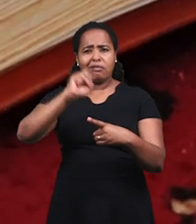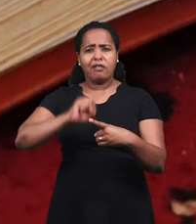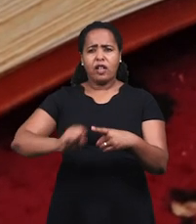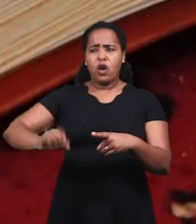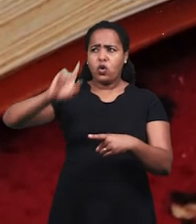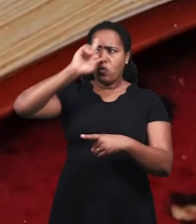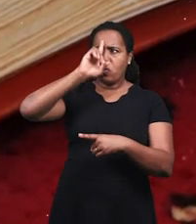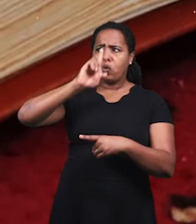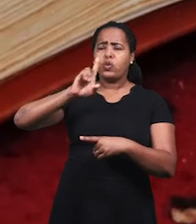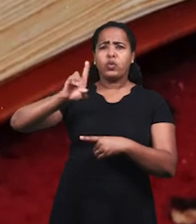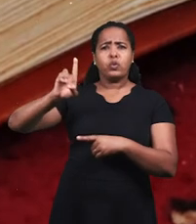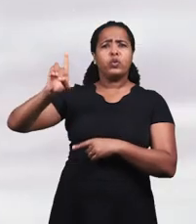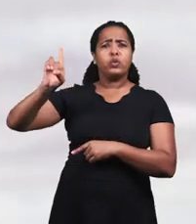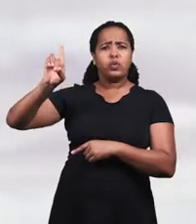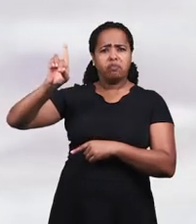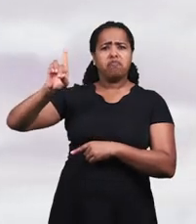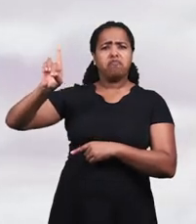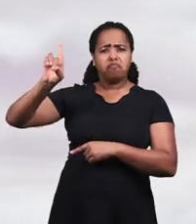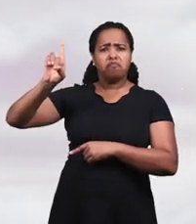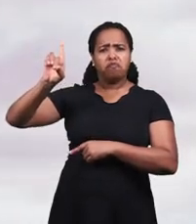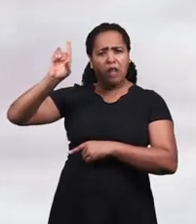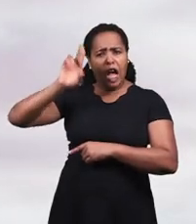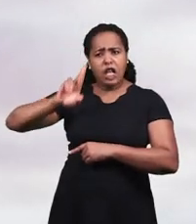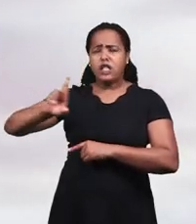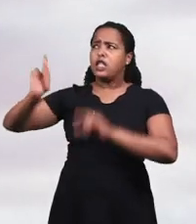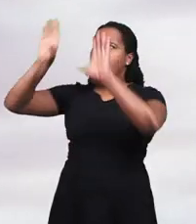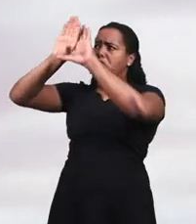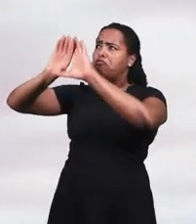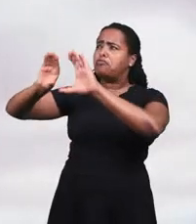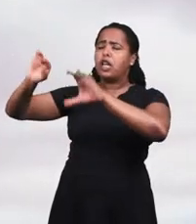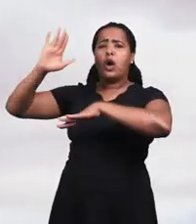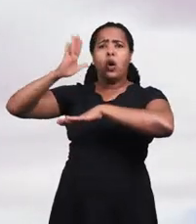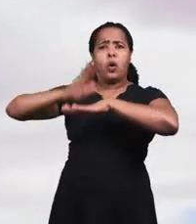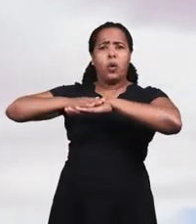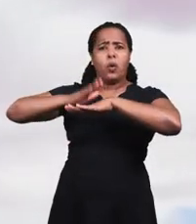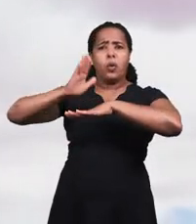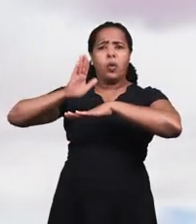Он Господь высших небес.